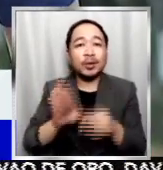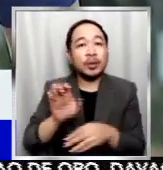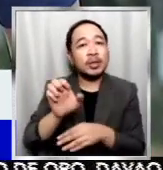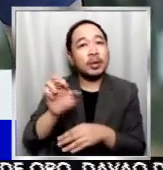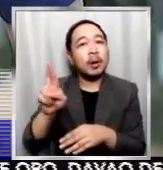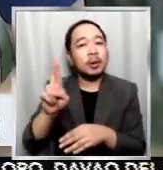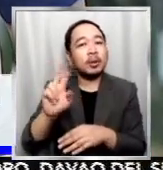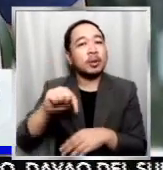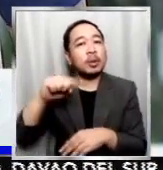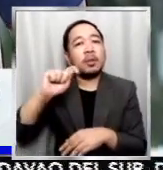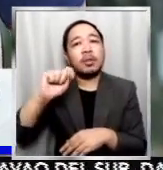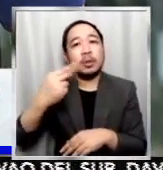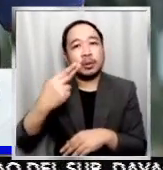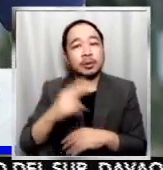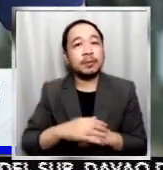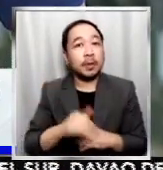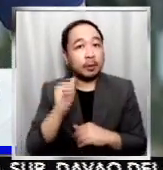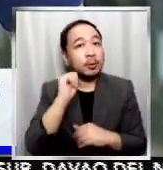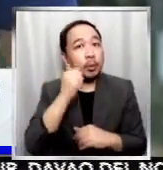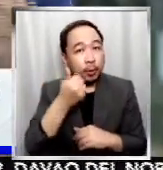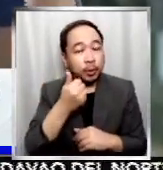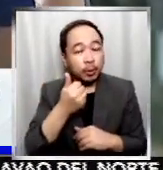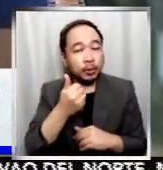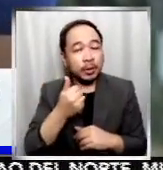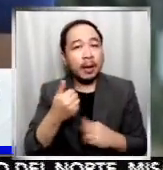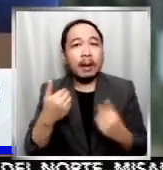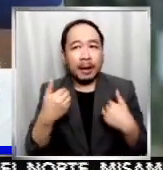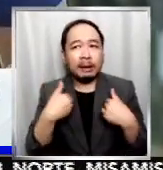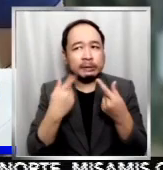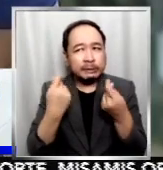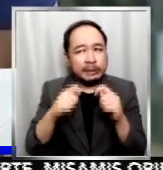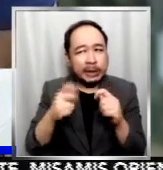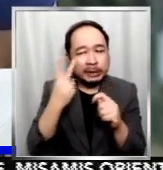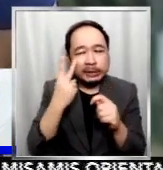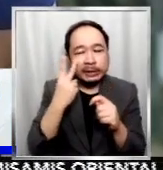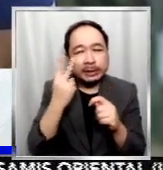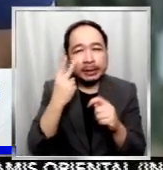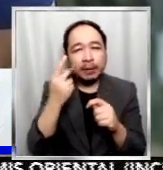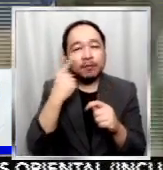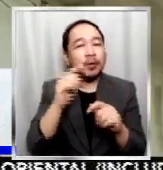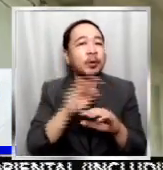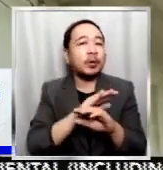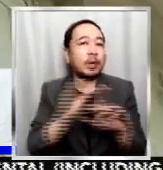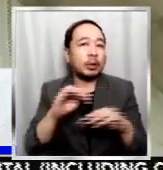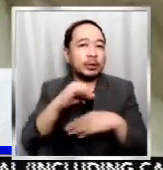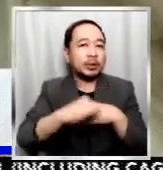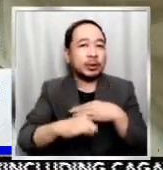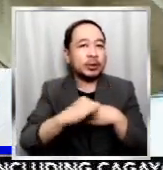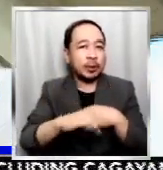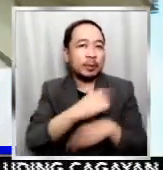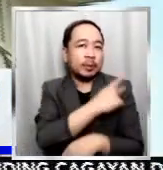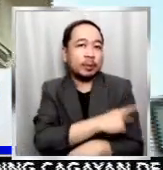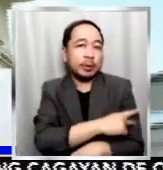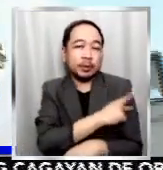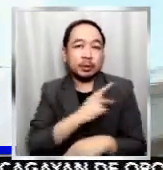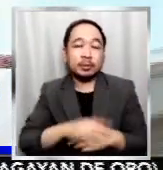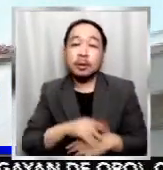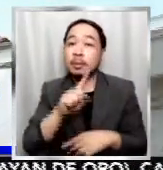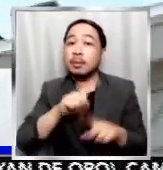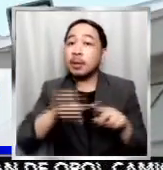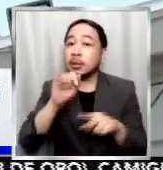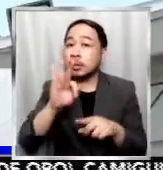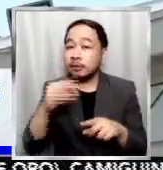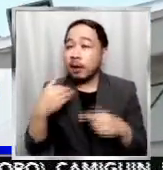At bukas, magkakaroon ng dry run para sa non-surgical patients. Pero sakali raw na may dalhin sa PGH